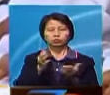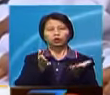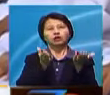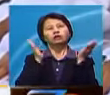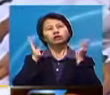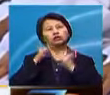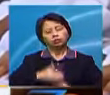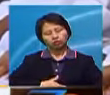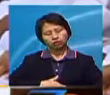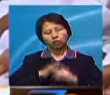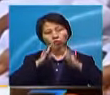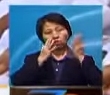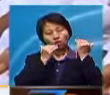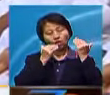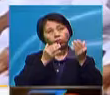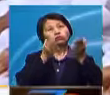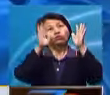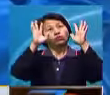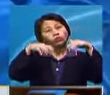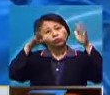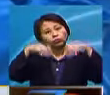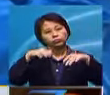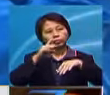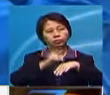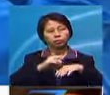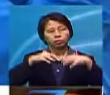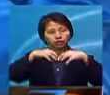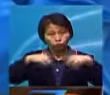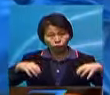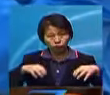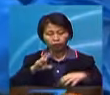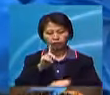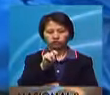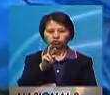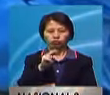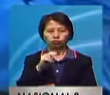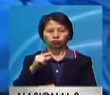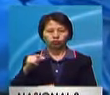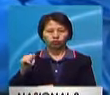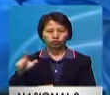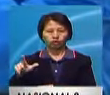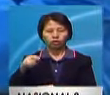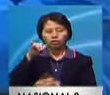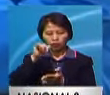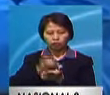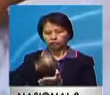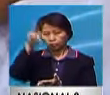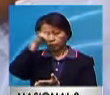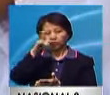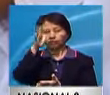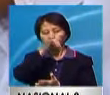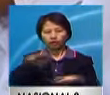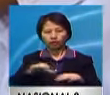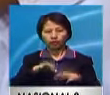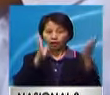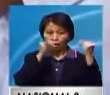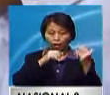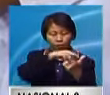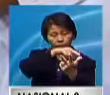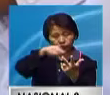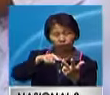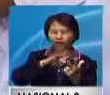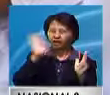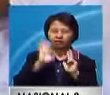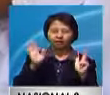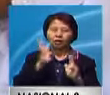di empangan Durian Tunggal. Itu antara inisiatif yang dilaksana kerajaan negeri bagi memastikan ketiga-tiga empangan tidak